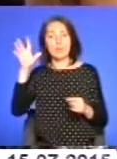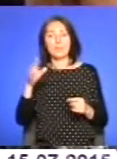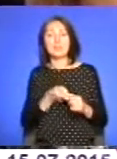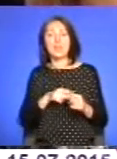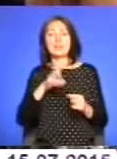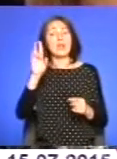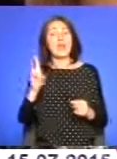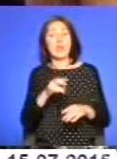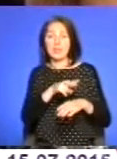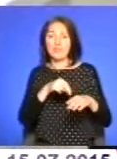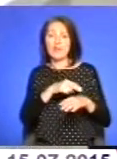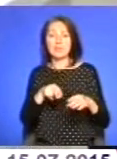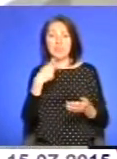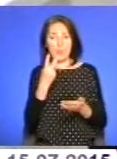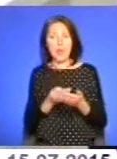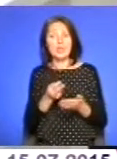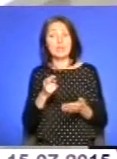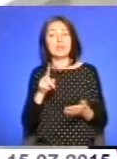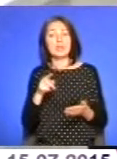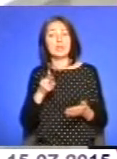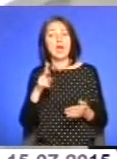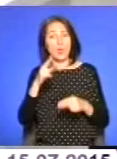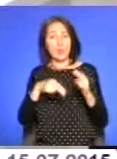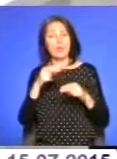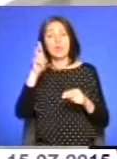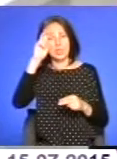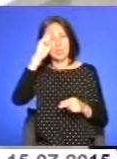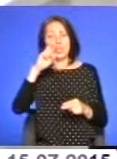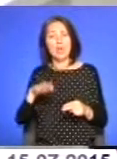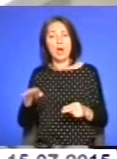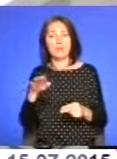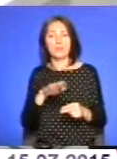те, як будувати державу. Кожен громадянин